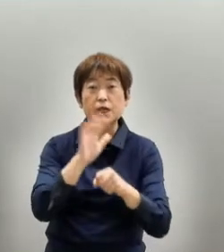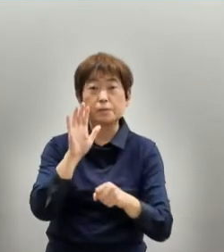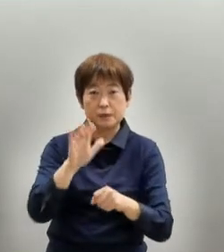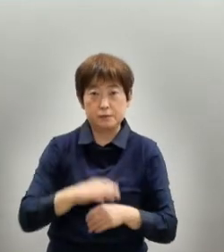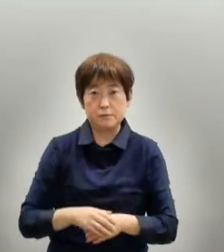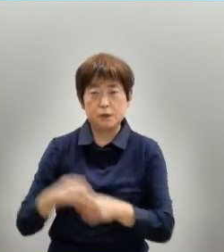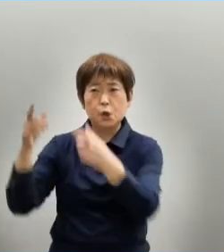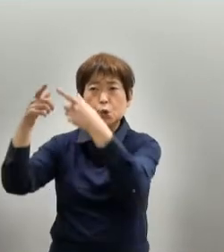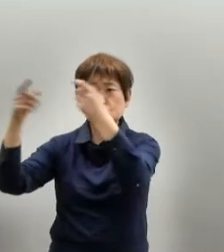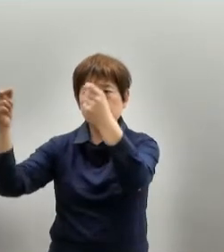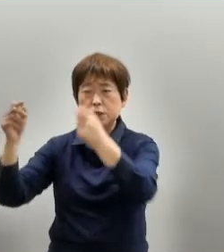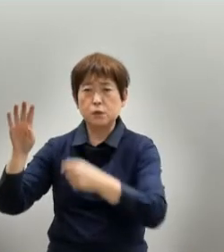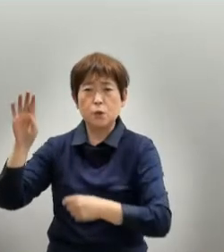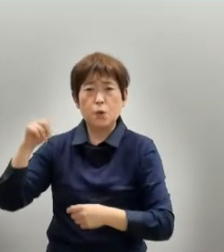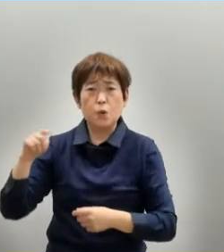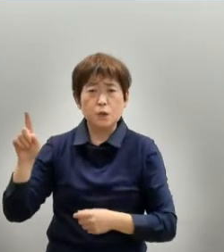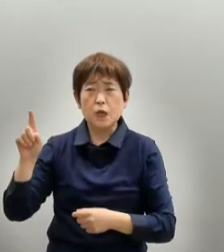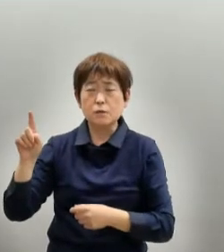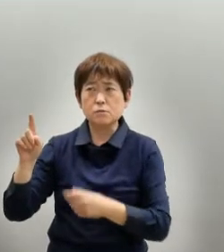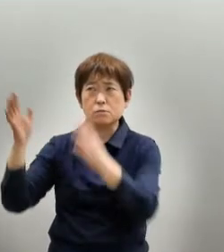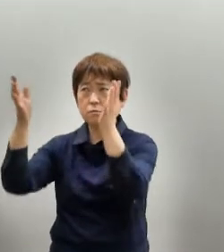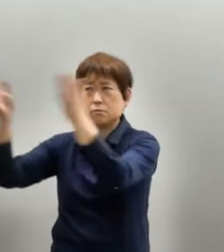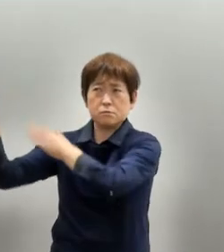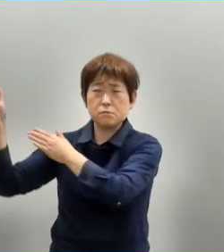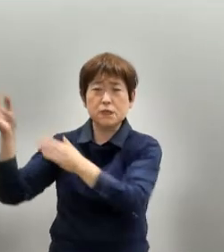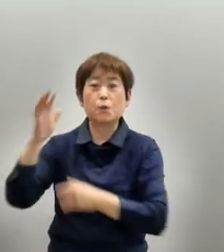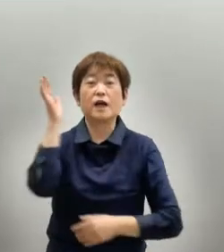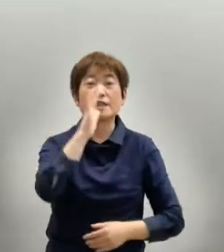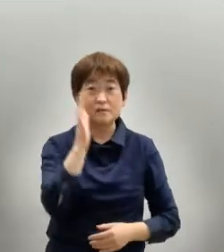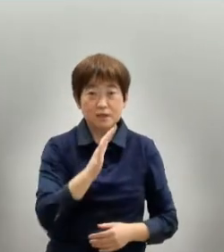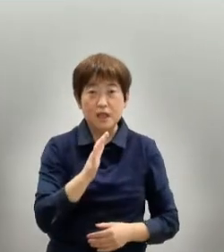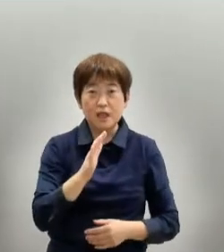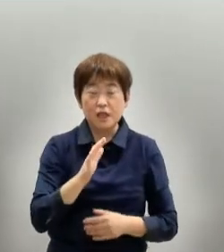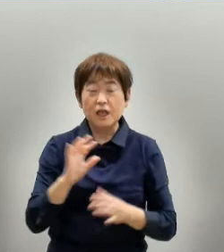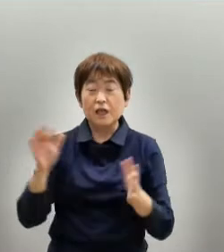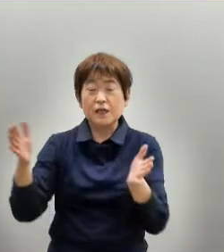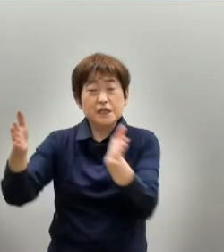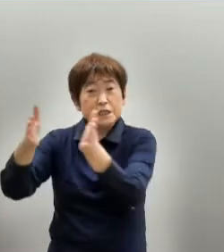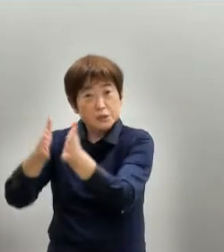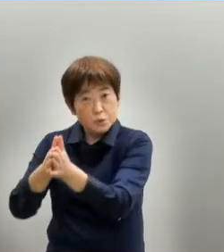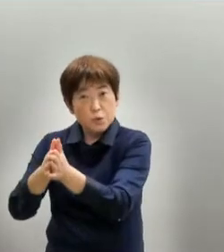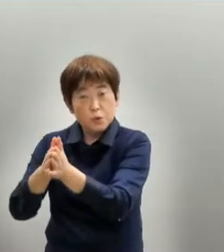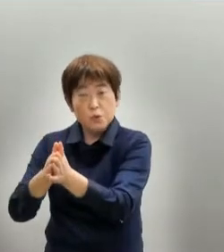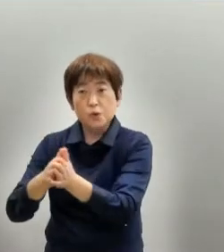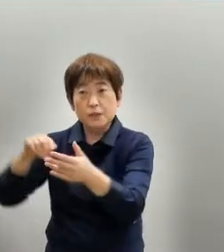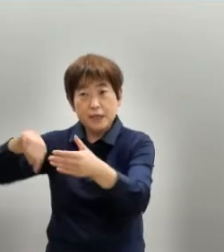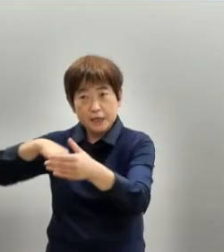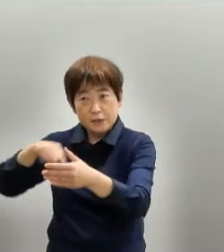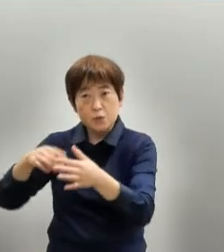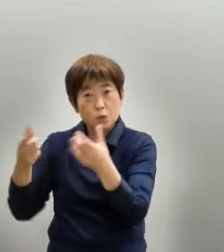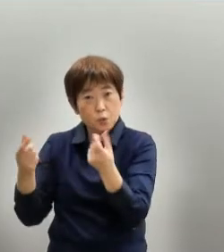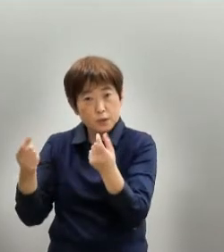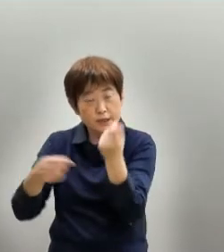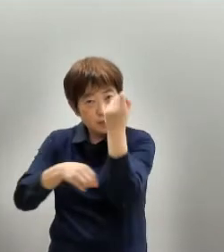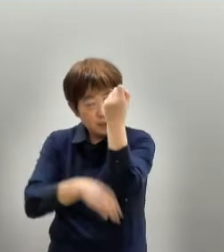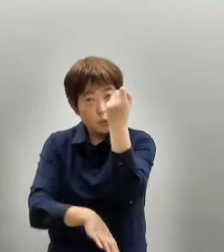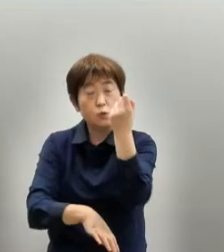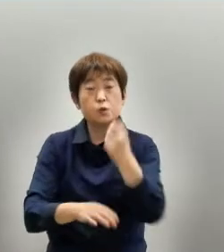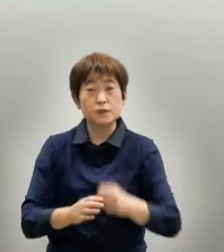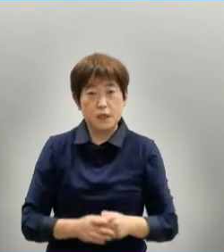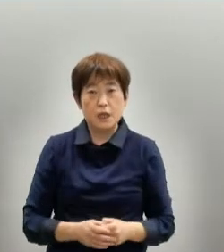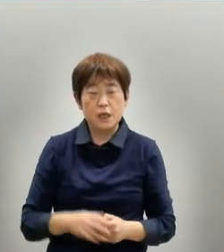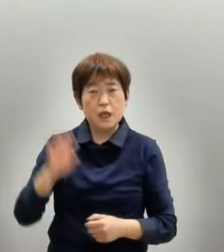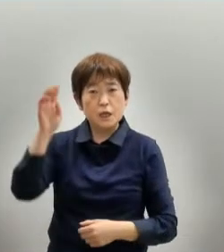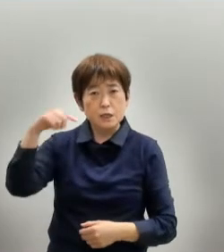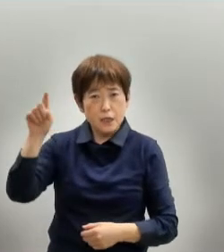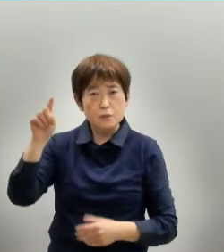に対してこう逸脱して何かこうやっていくというよりはですね、県とか国は ある程度こうガイドライン的